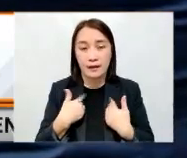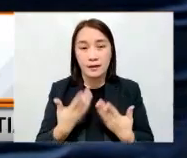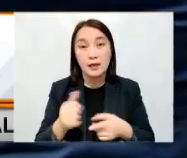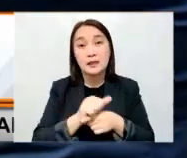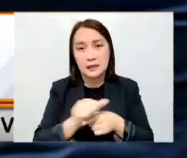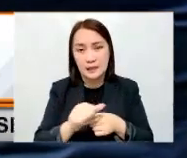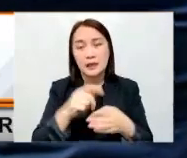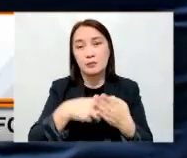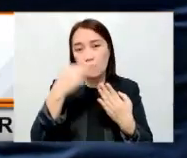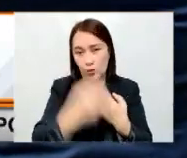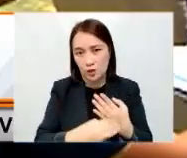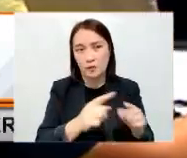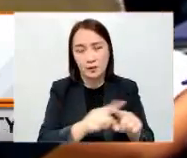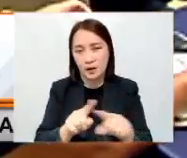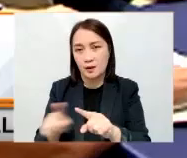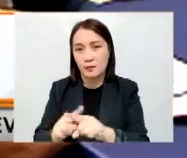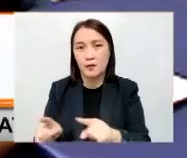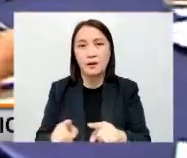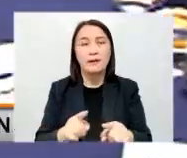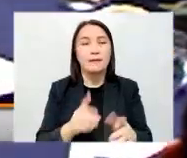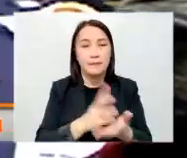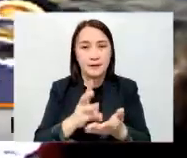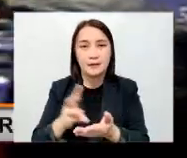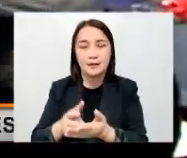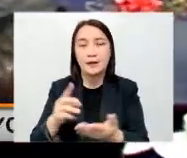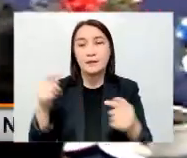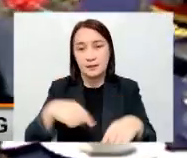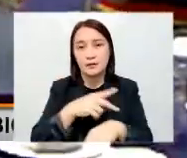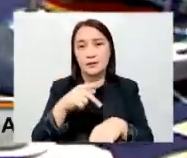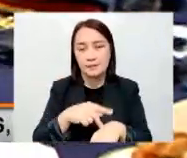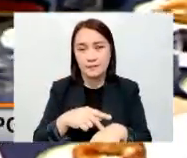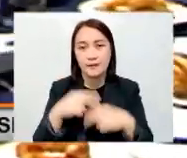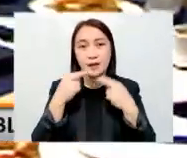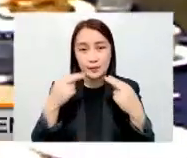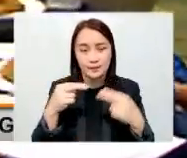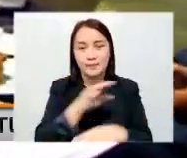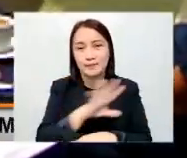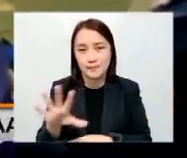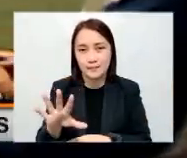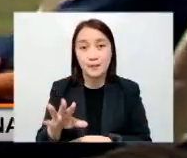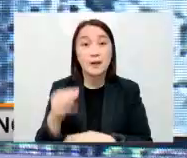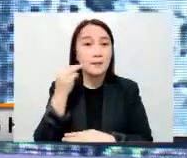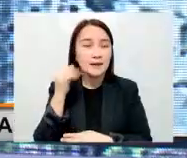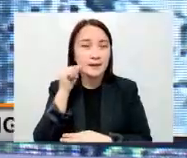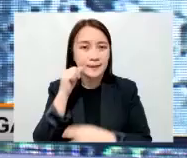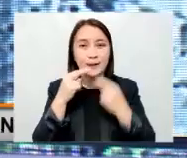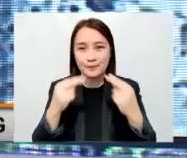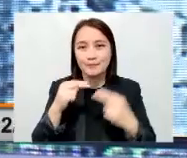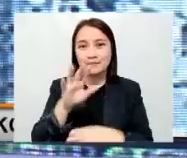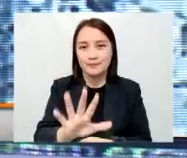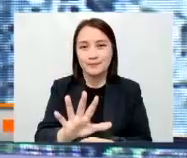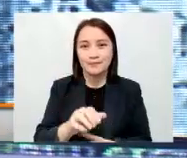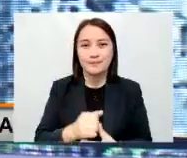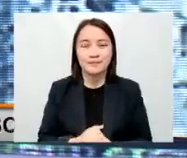iba't ibang lugar sa bansa. Nagbabalita mula sa frontline, Marlene Alcaide, News 5.